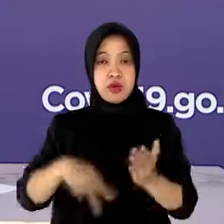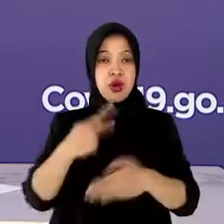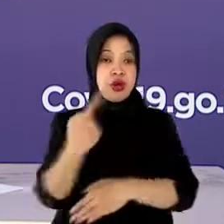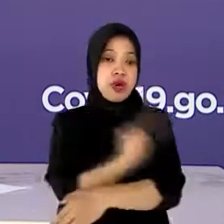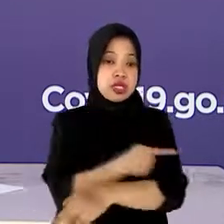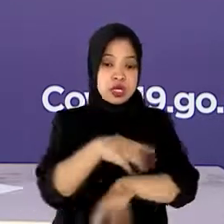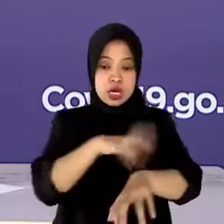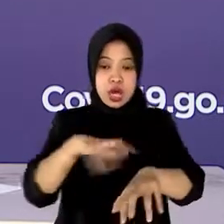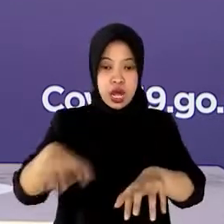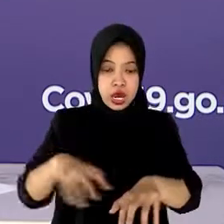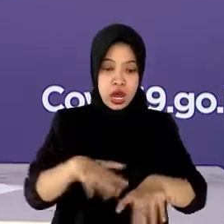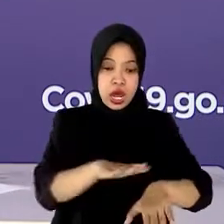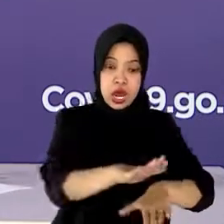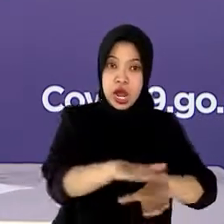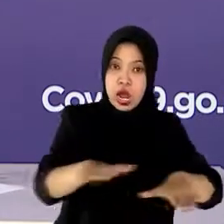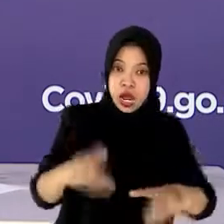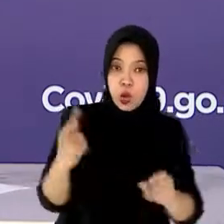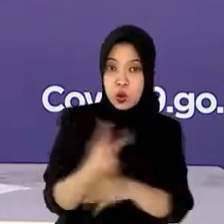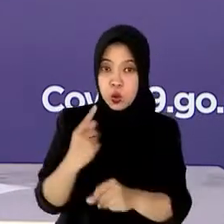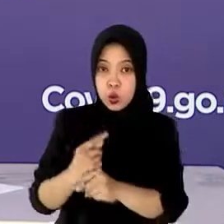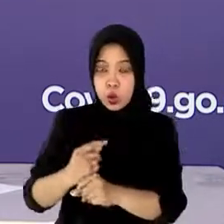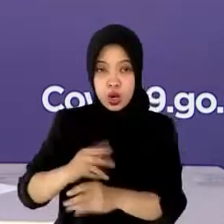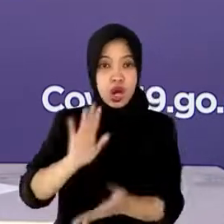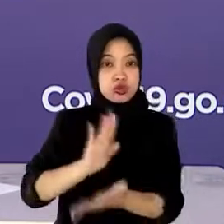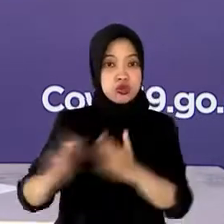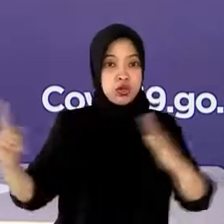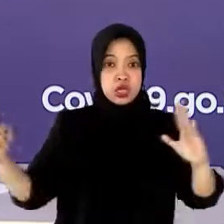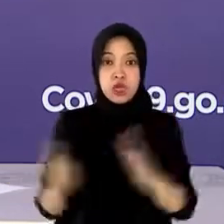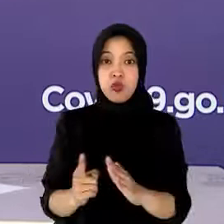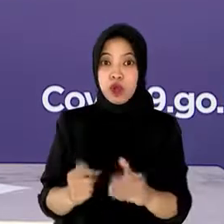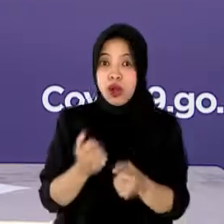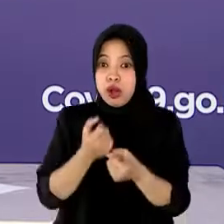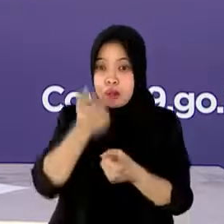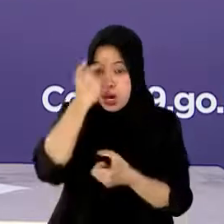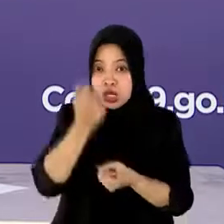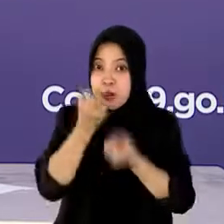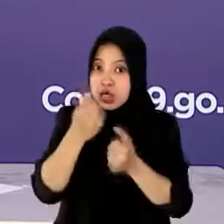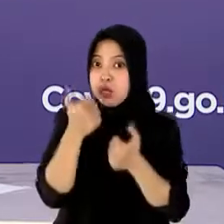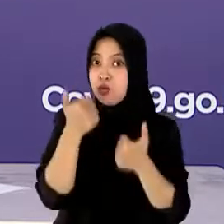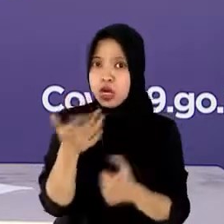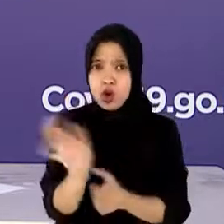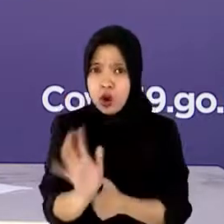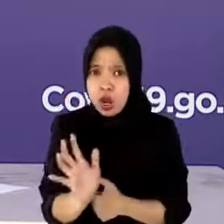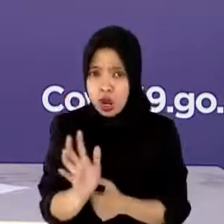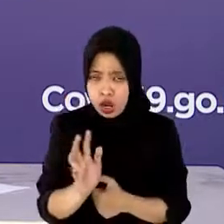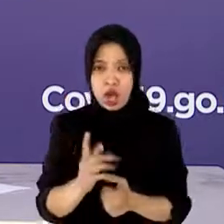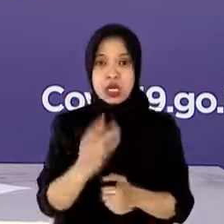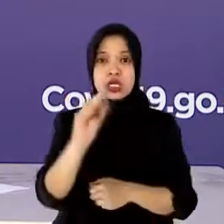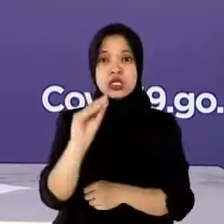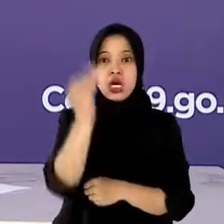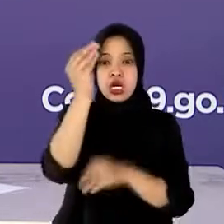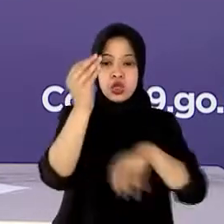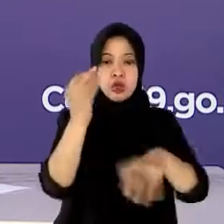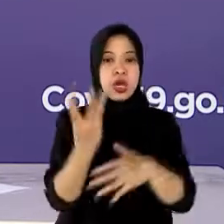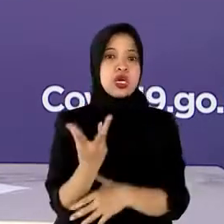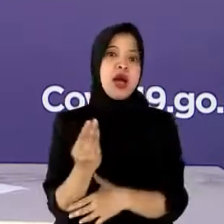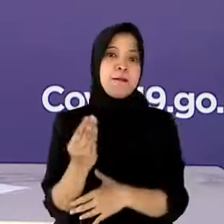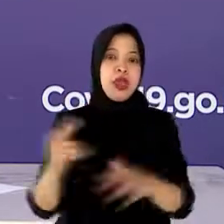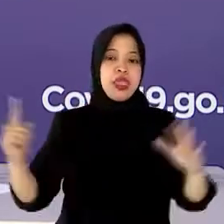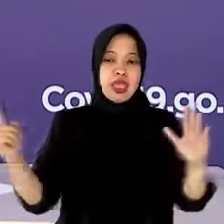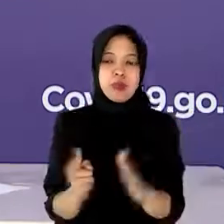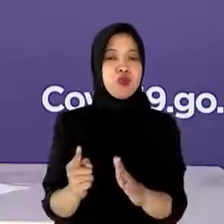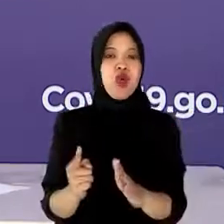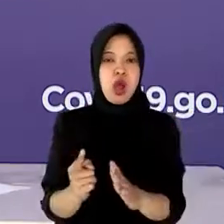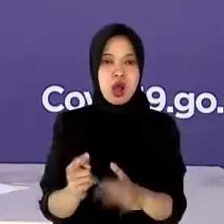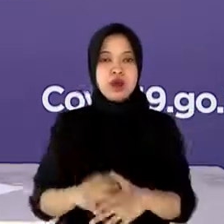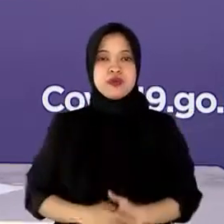bagi anak-anak dan guru bisa langsung menerapkan pembelajaran tatap muka Sudah berapa daerah dan kapan Jabodetabek diberlakukan terima